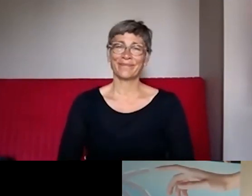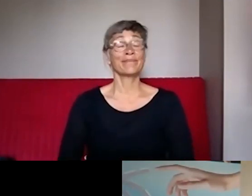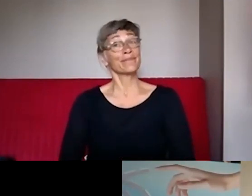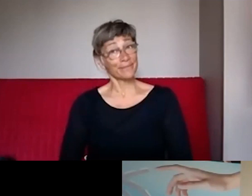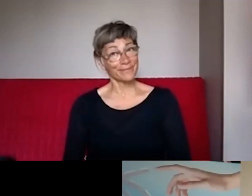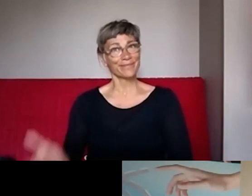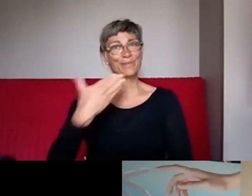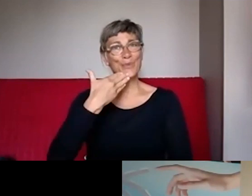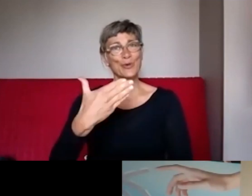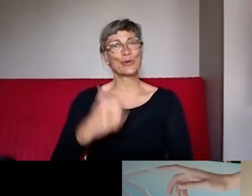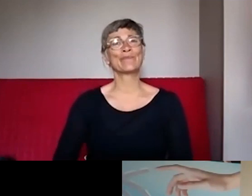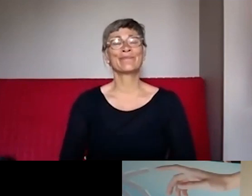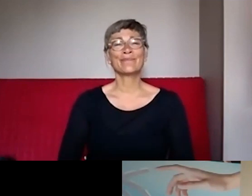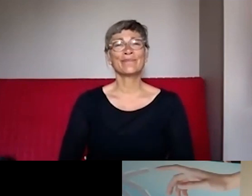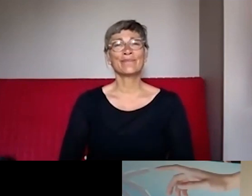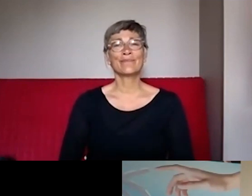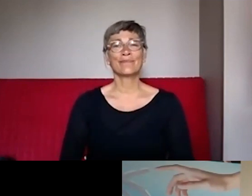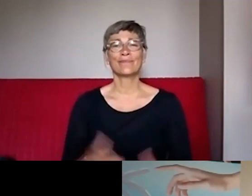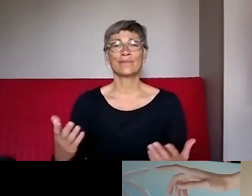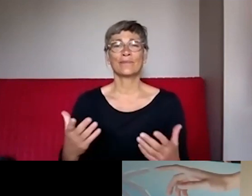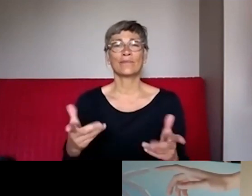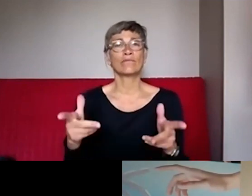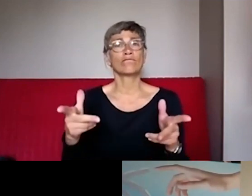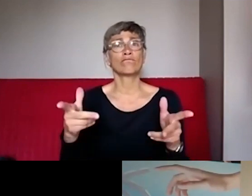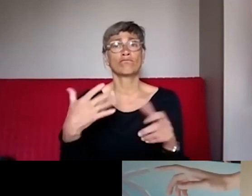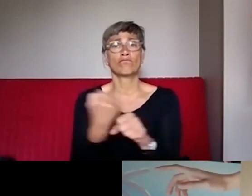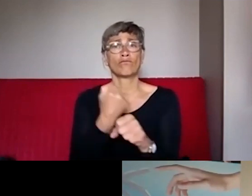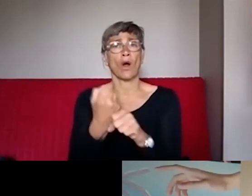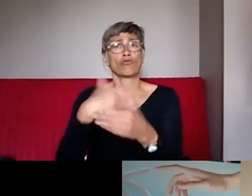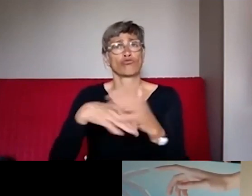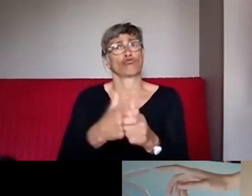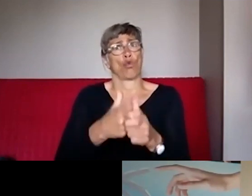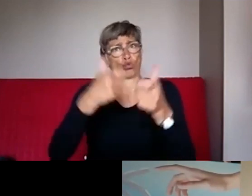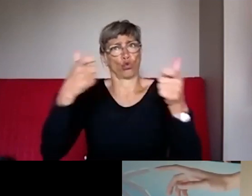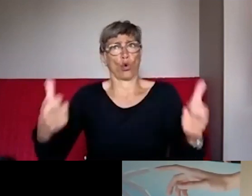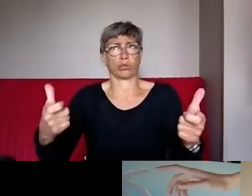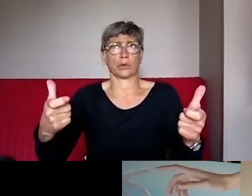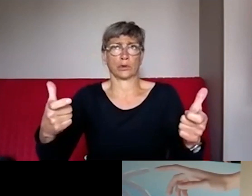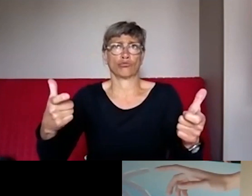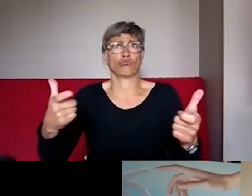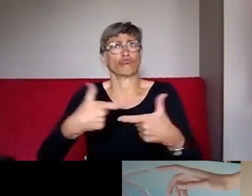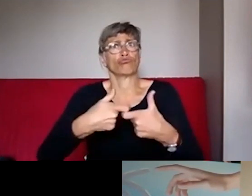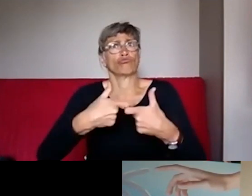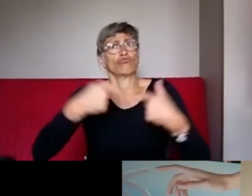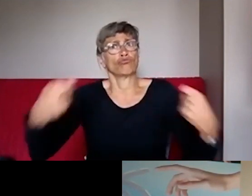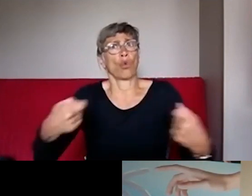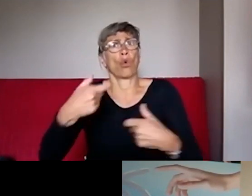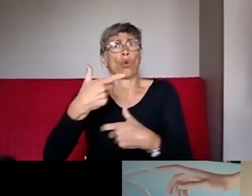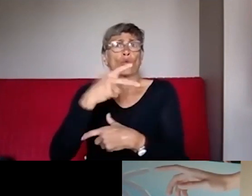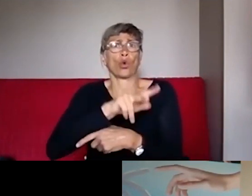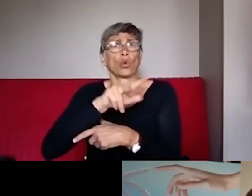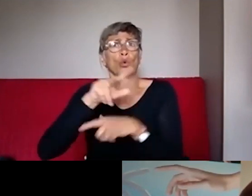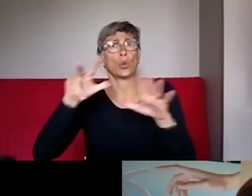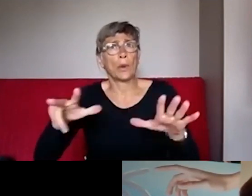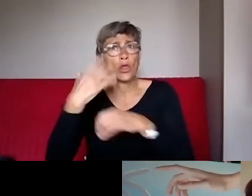je suis. J'ai fait une carrière dans un grand groupe depuis 38 ans, et où j'ai fait